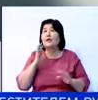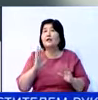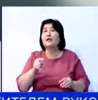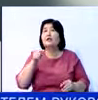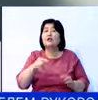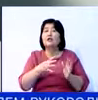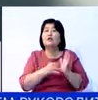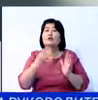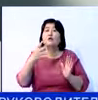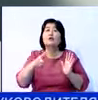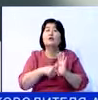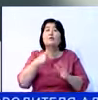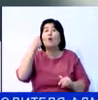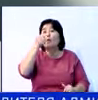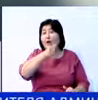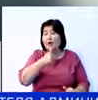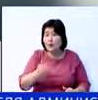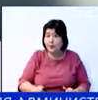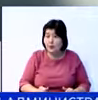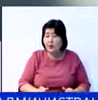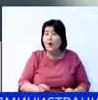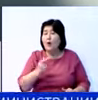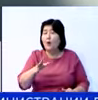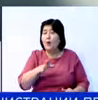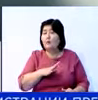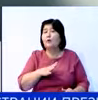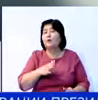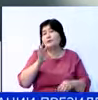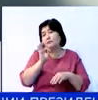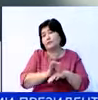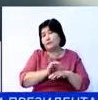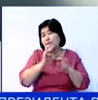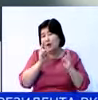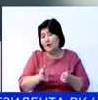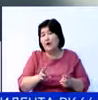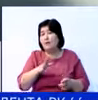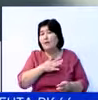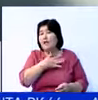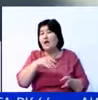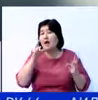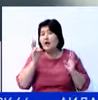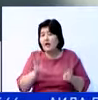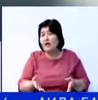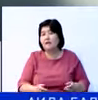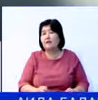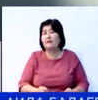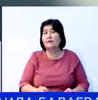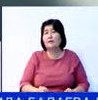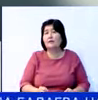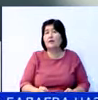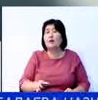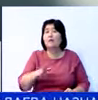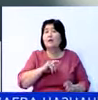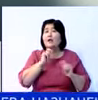1948 году но он был контужен был на ранен был